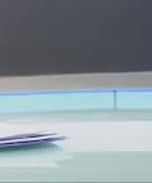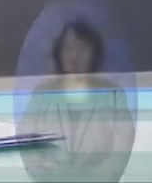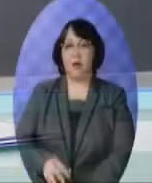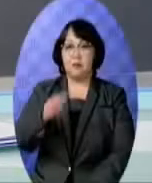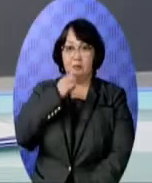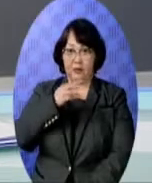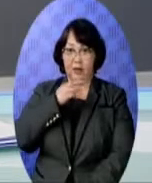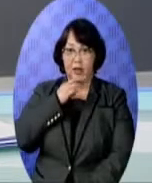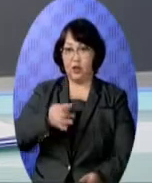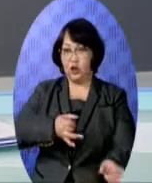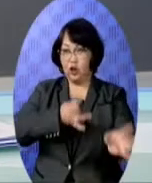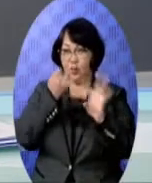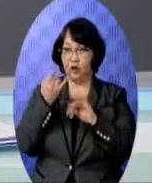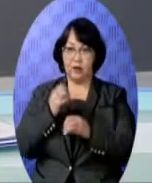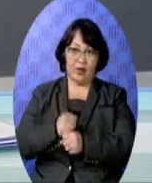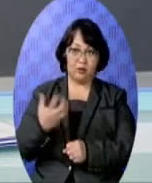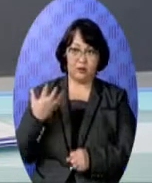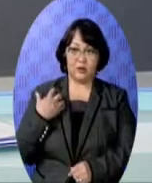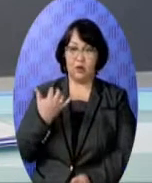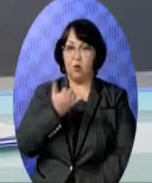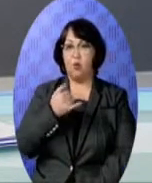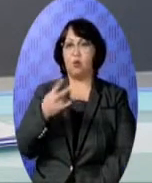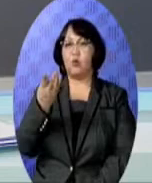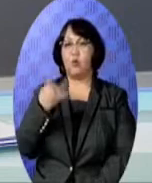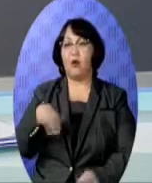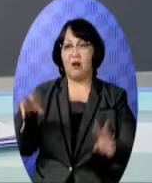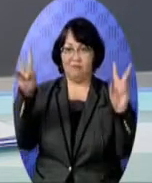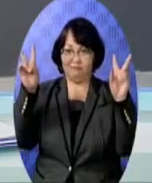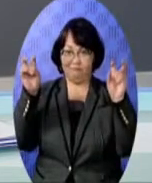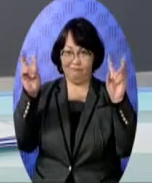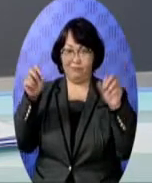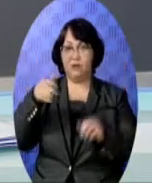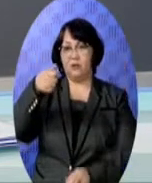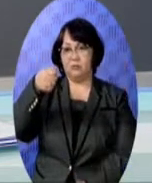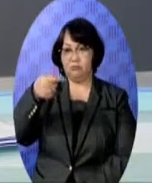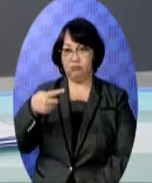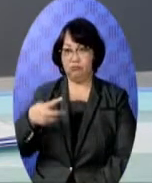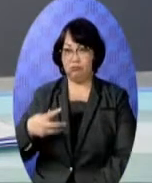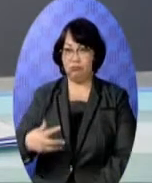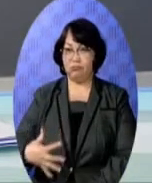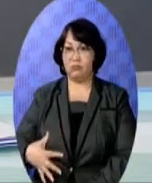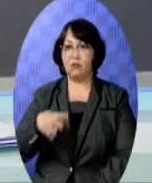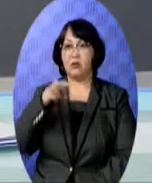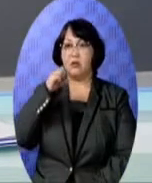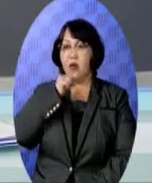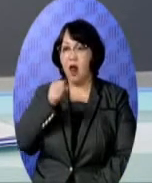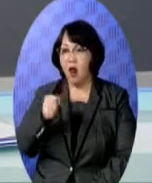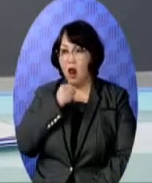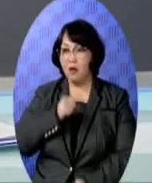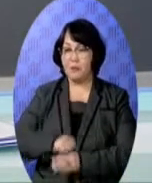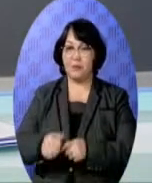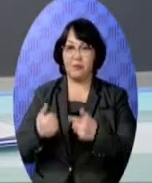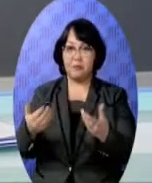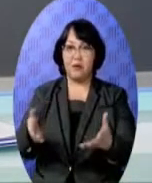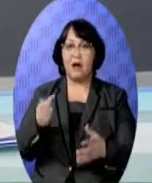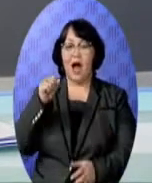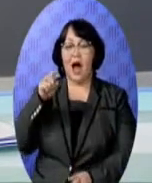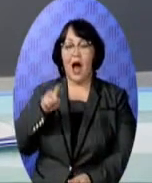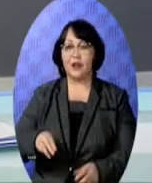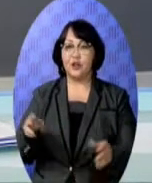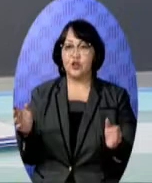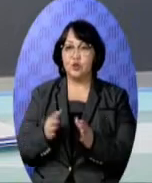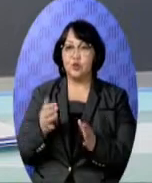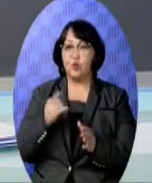Цагаар мэдээллийн хөтөлбөрийн 7 өнөгт хариуцлагатай уулуурхаа сэдвийн хүрээндээ сурал сурвалжлагын бэлтгэн үзэгч та бүхэнд сүргэж байгаа. За энэ удаад бид алтны бичил уурхаануудын мөнгө